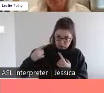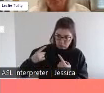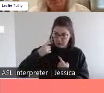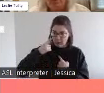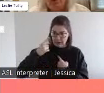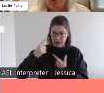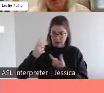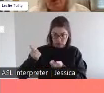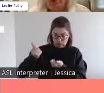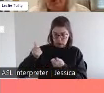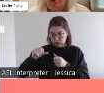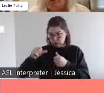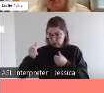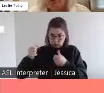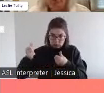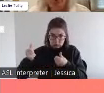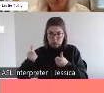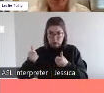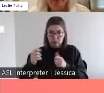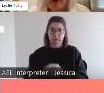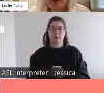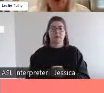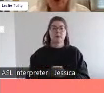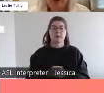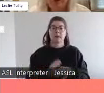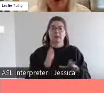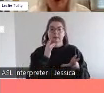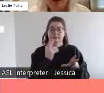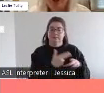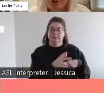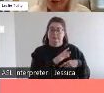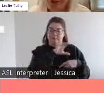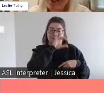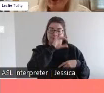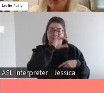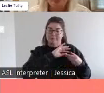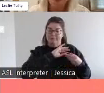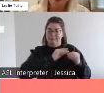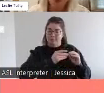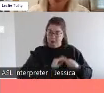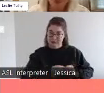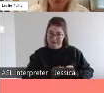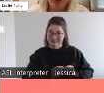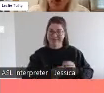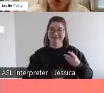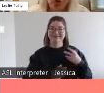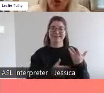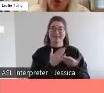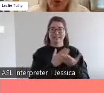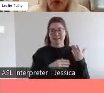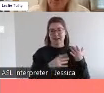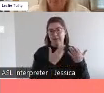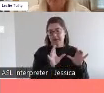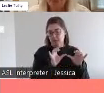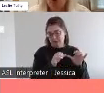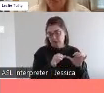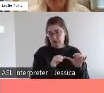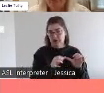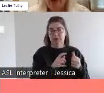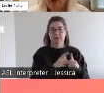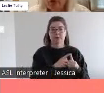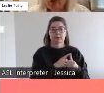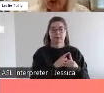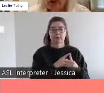la réflexion de ces femmes. Et c'est pourquoi nous avons interrogé en profondeur 89 de ces femmes. Voici certaines des